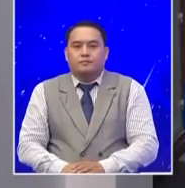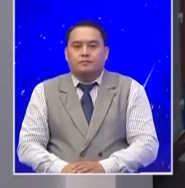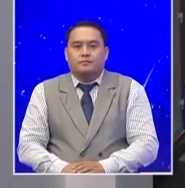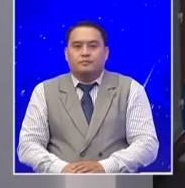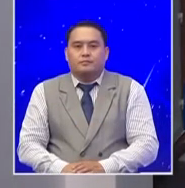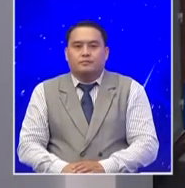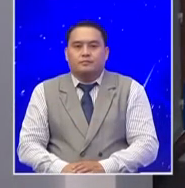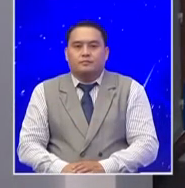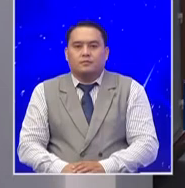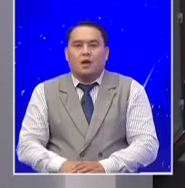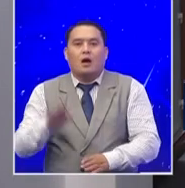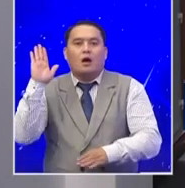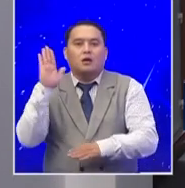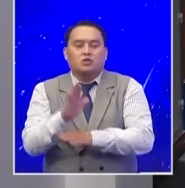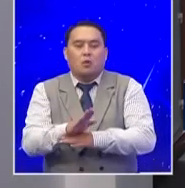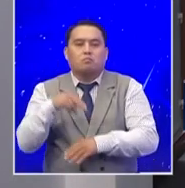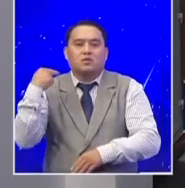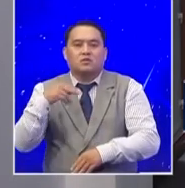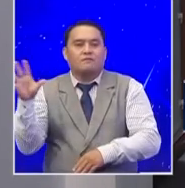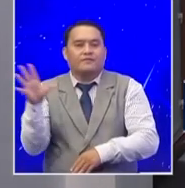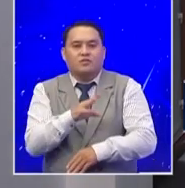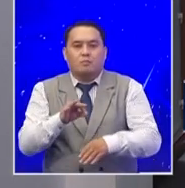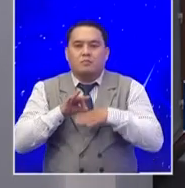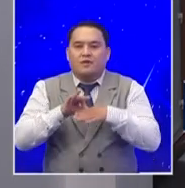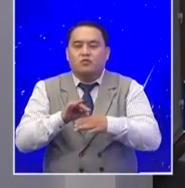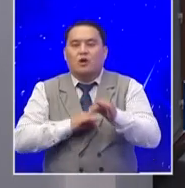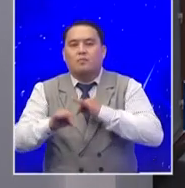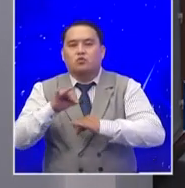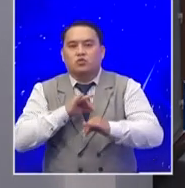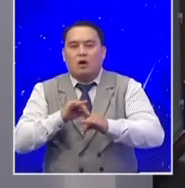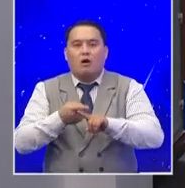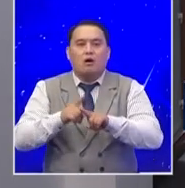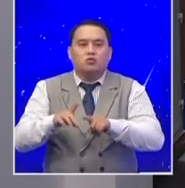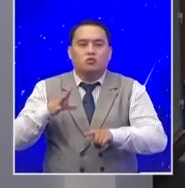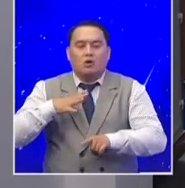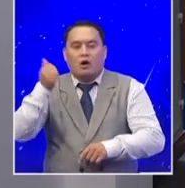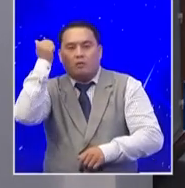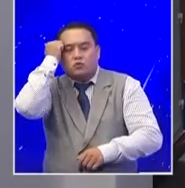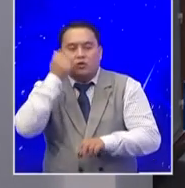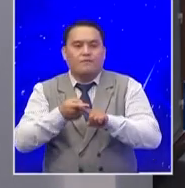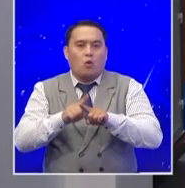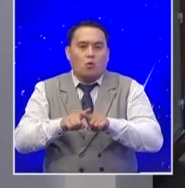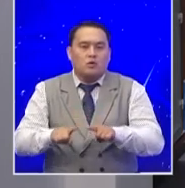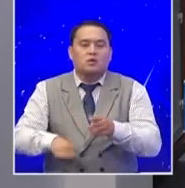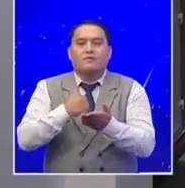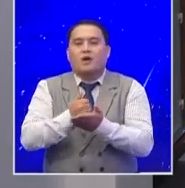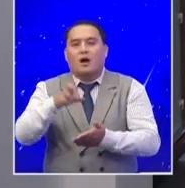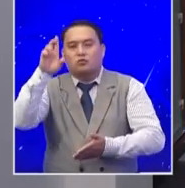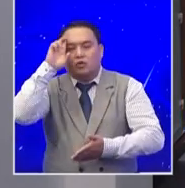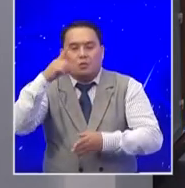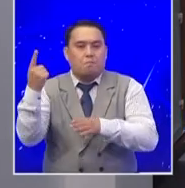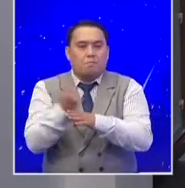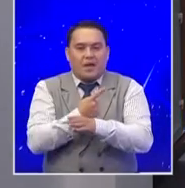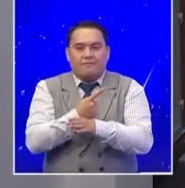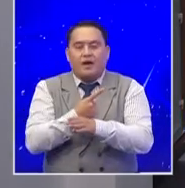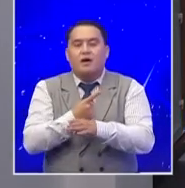Со дня оглашения послания президента повсеместно проходит его обсуждение. Хочу отметить значительный прогресс в поставленных главой государства задачах. Это